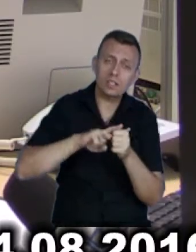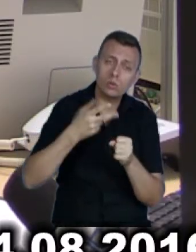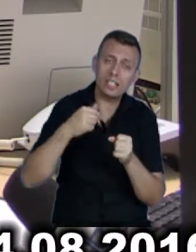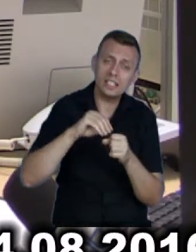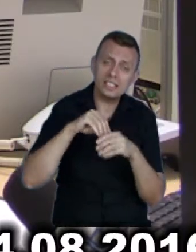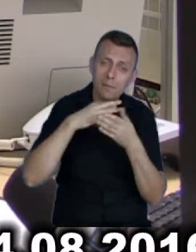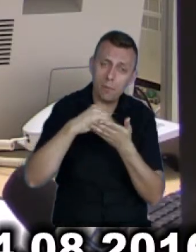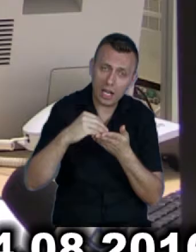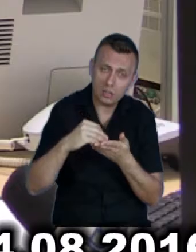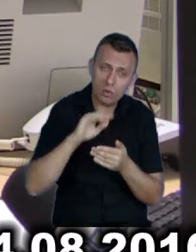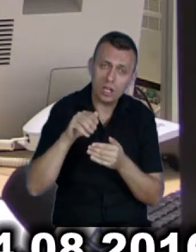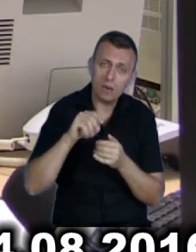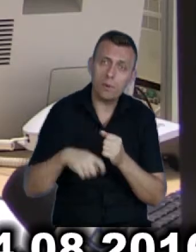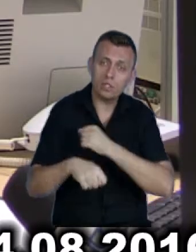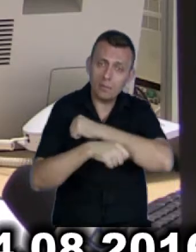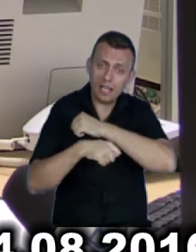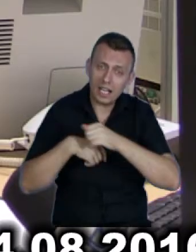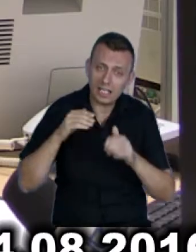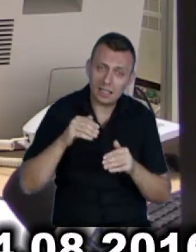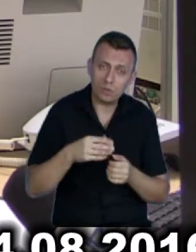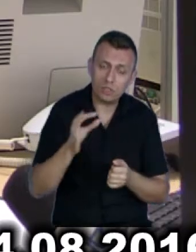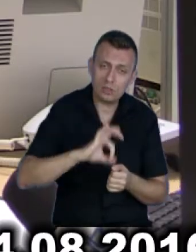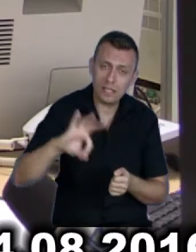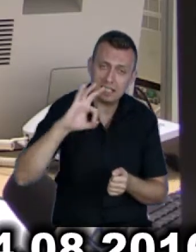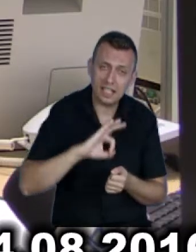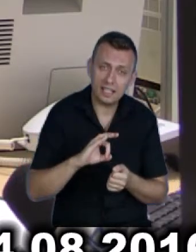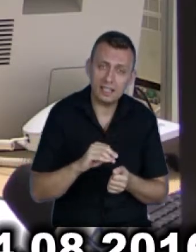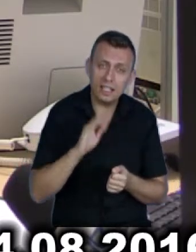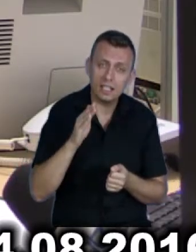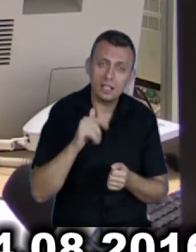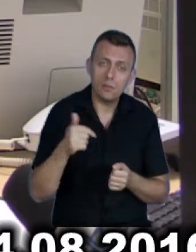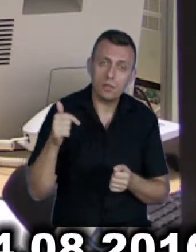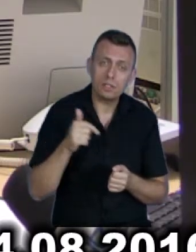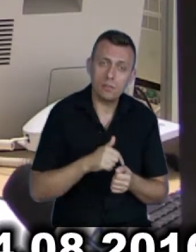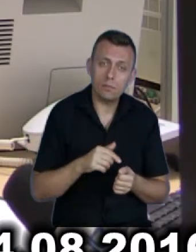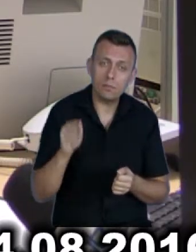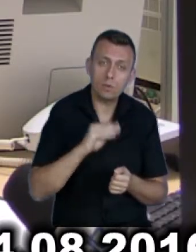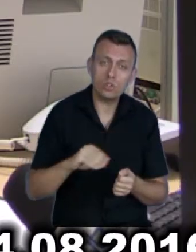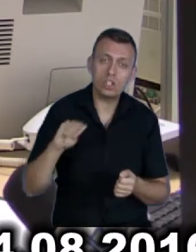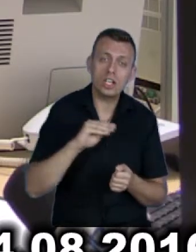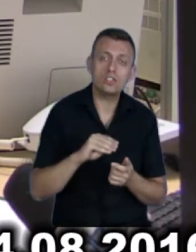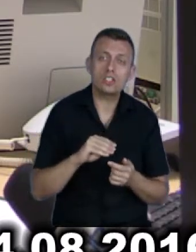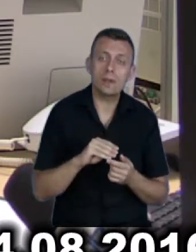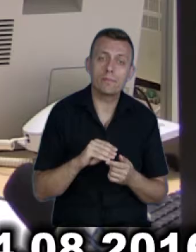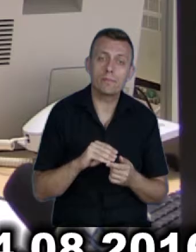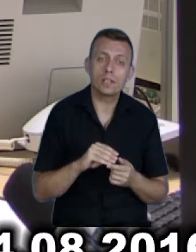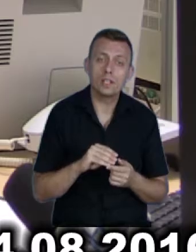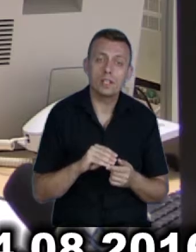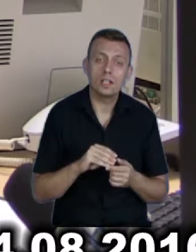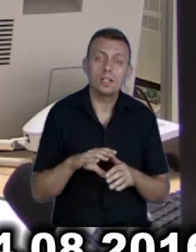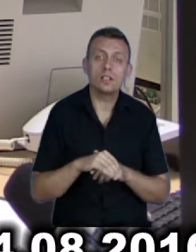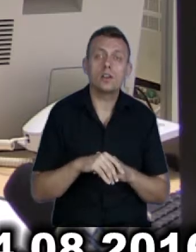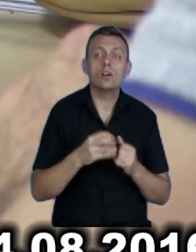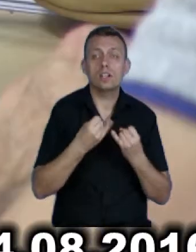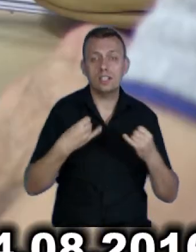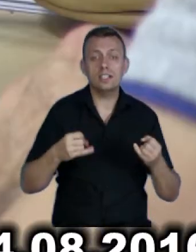Wtedy dopiero przedsiębiorca rzeczywiście nie musi odprowadzać składek z działalności prowadzonej w kraju. Zakład Ubezpieczeń